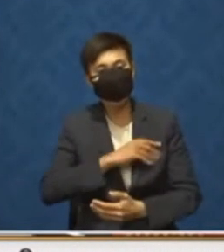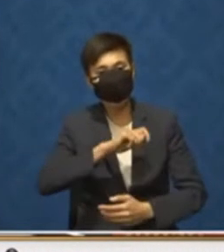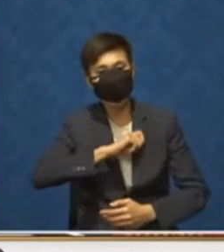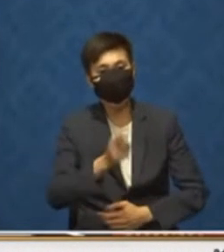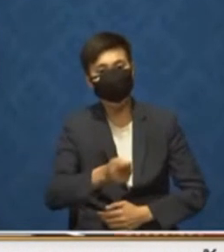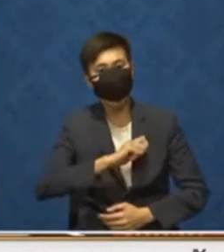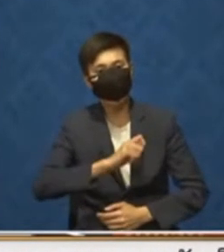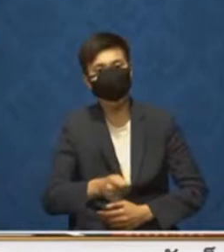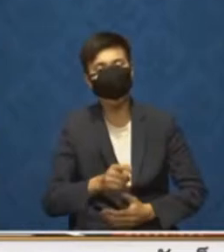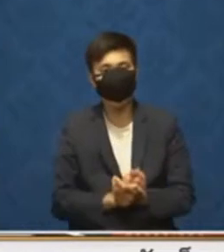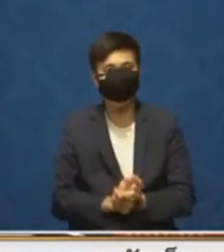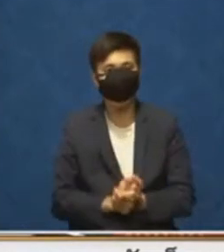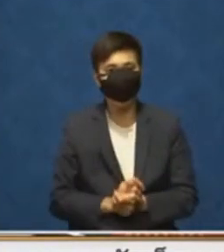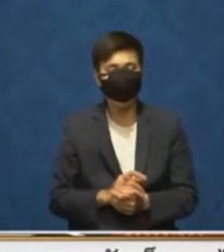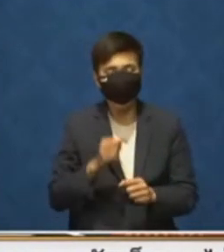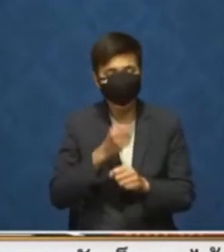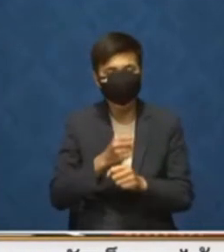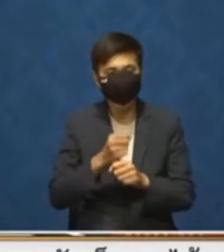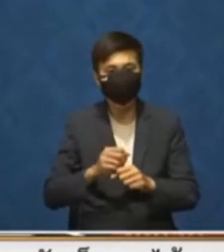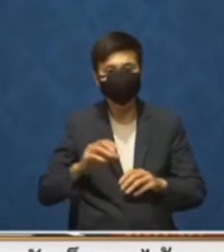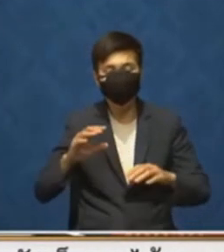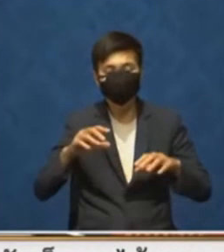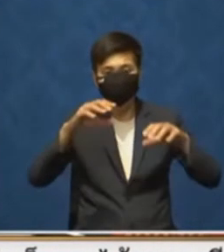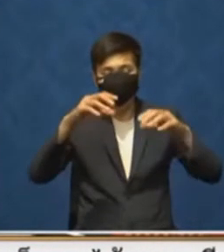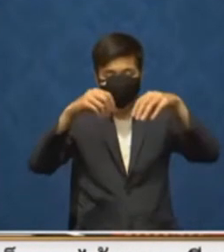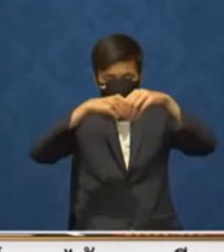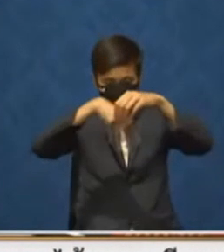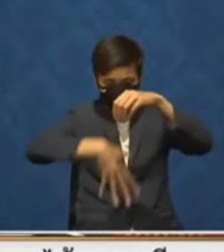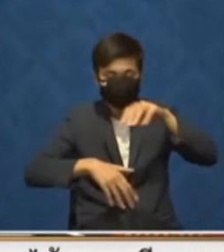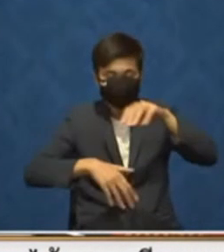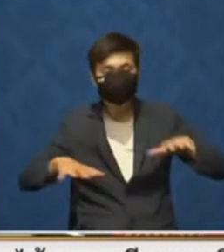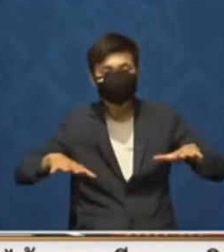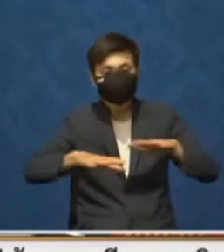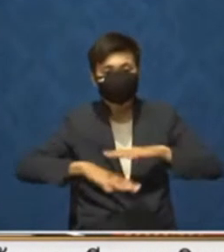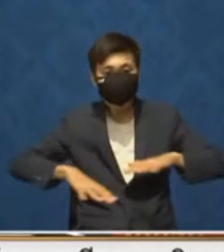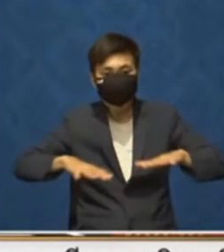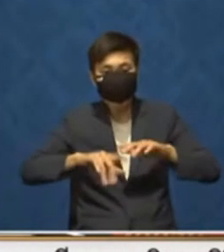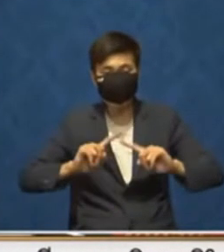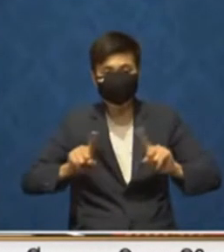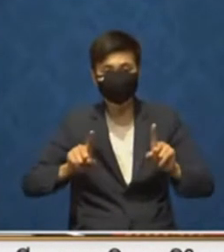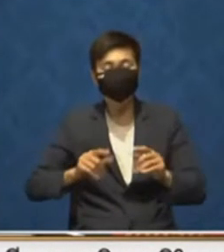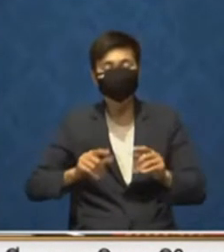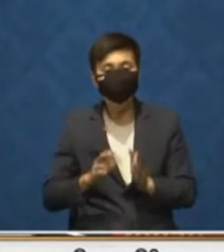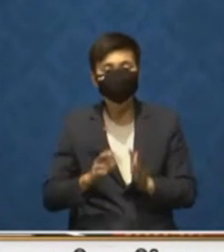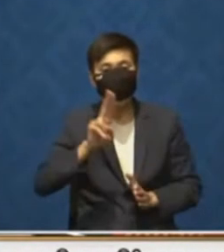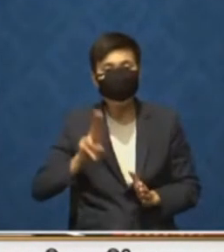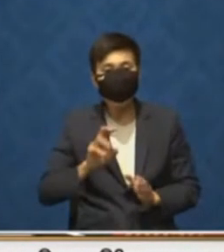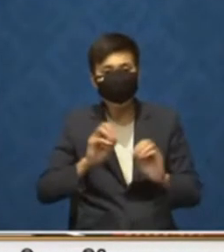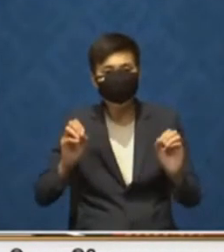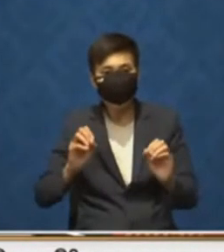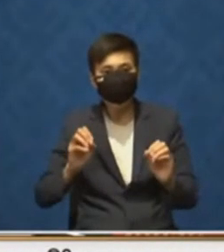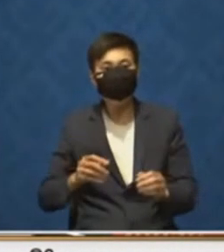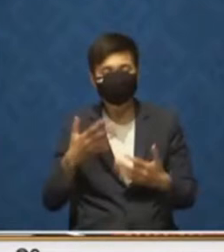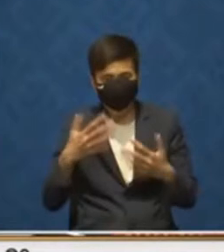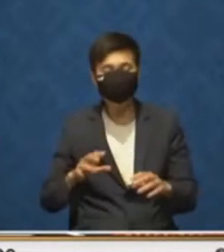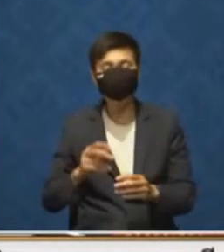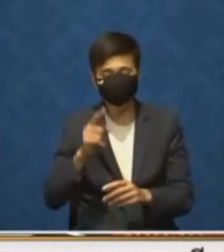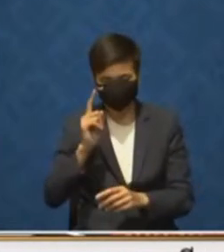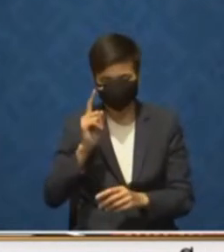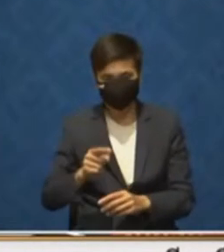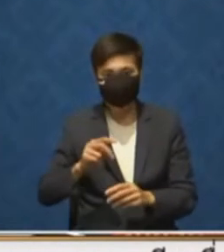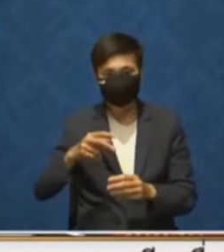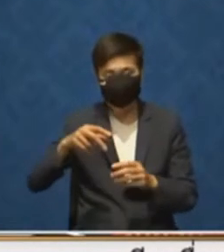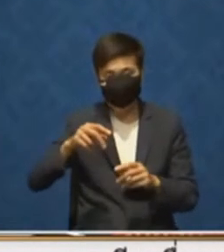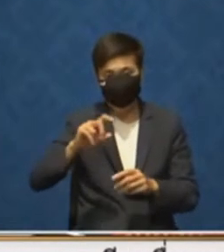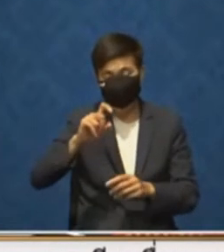ที่จะต้องใช้ในการสร้างโครงสร้างพื้นฐานเหล่านี้แต่กลับไม่มีคนใช้แต่ต้องเสียค่าทะนุบำรุงดูไหมครับต้องเสียค่าลง